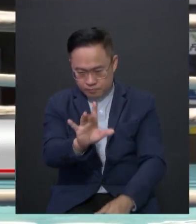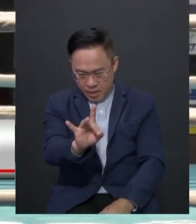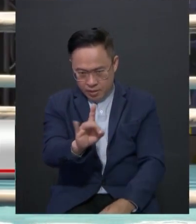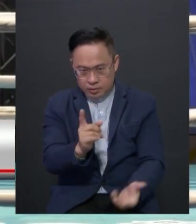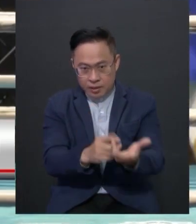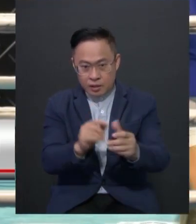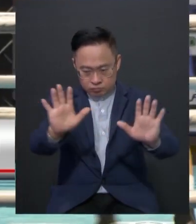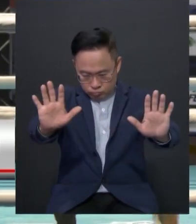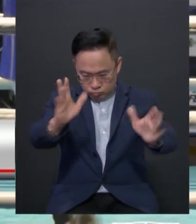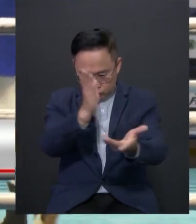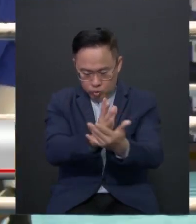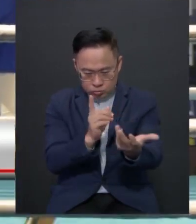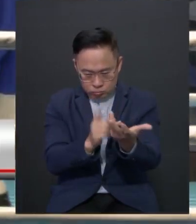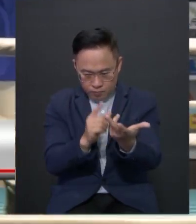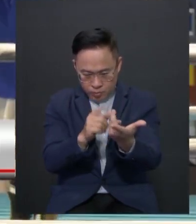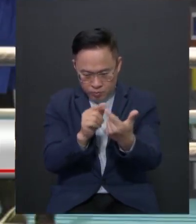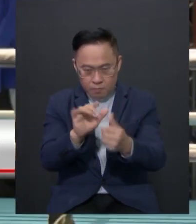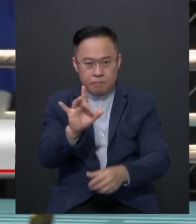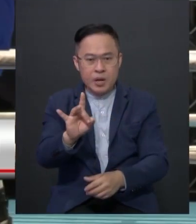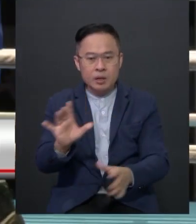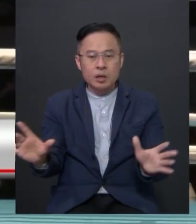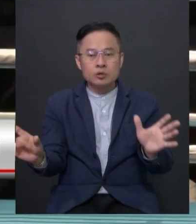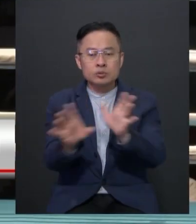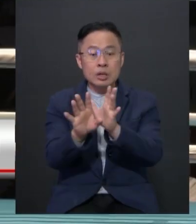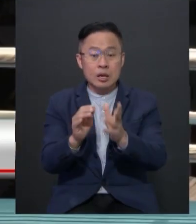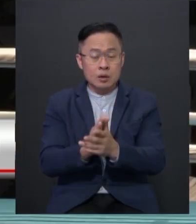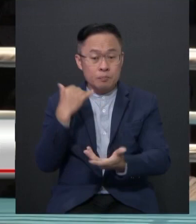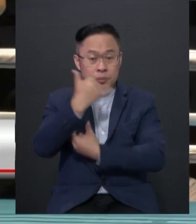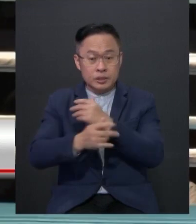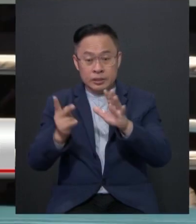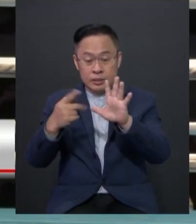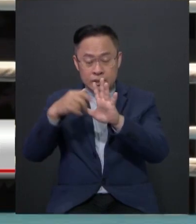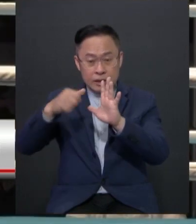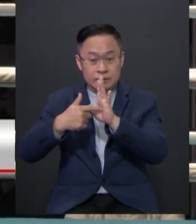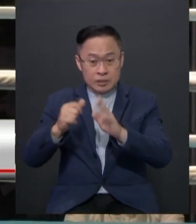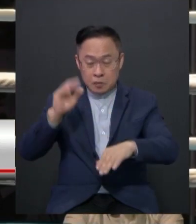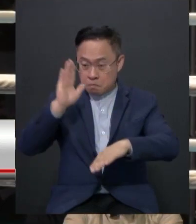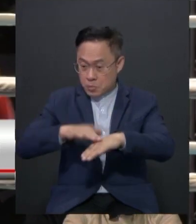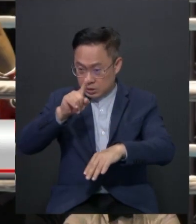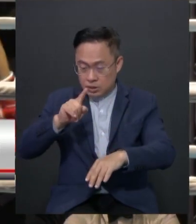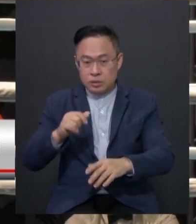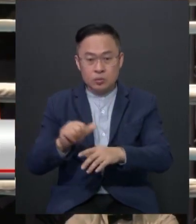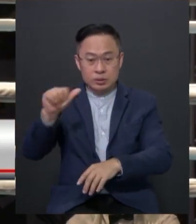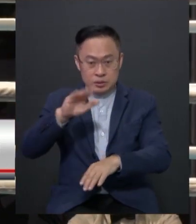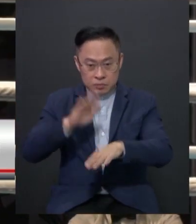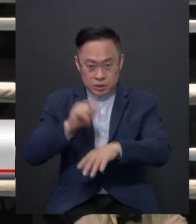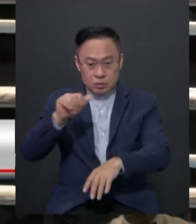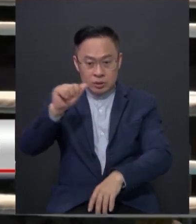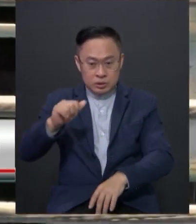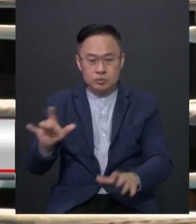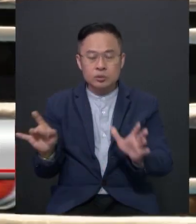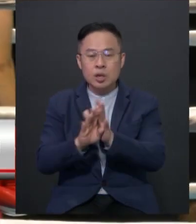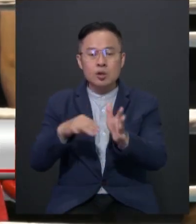จังหวะนี้เลยนะ กรรมการนับ8เลยแล้วคุณอย่าลืมไปเจอเต็ง1แล้วน้องนันนิชาเนี่ยเป็นดาวรุ่งวัยเพียงแค่18ปีเท่านั้นนะ